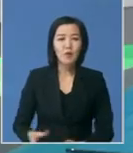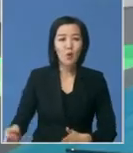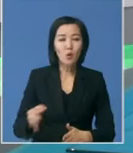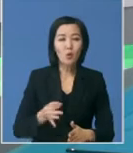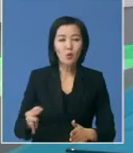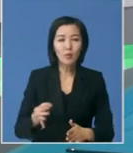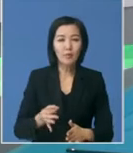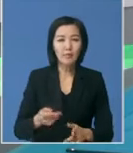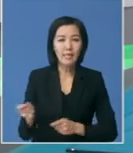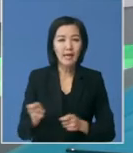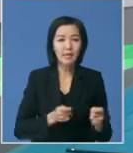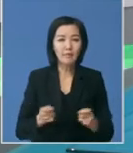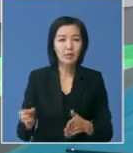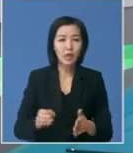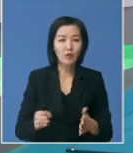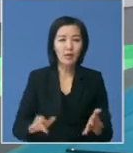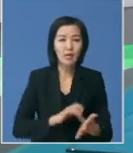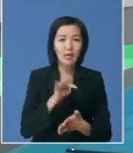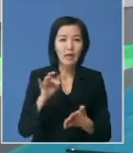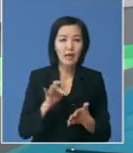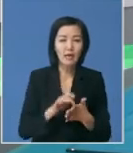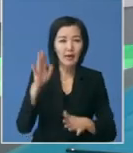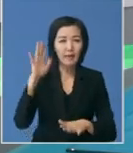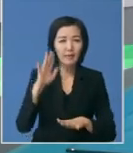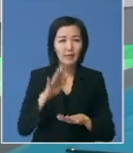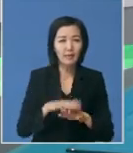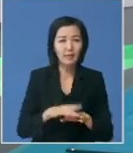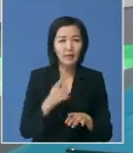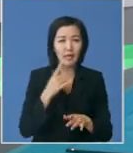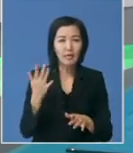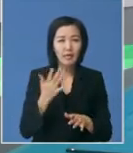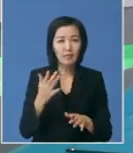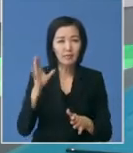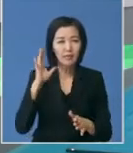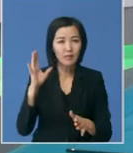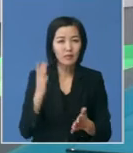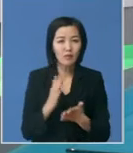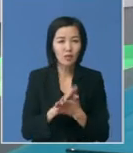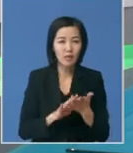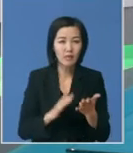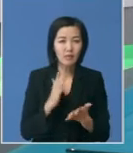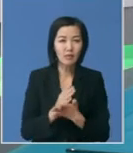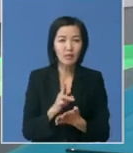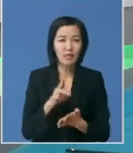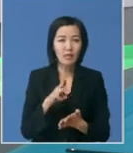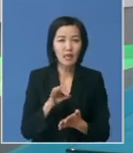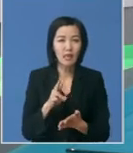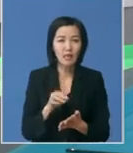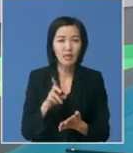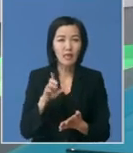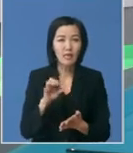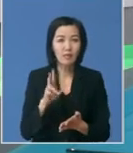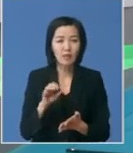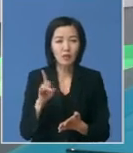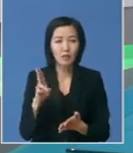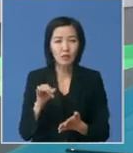Облыс әкімдігінде аудан қала әкімдерінің есептік тыңдаулары жалғасып жатыр. Бұл жолы Талғар, Еңбекші Қазақ, Көксу аудандарының әкімдері есеп берді. Облыс